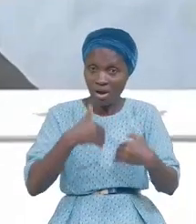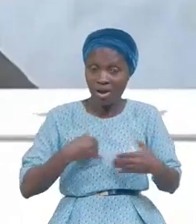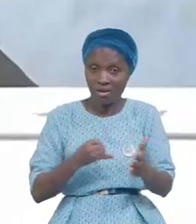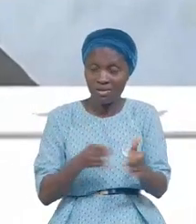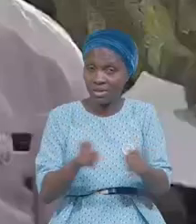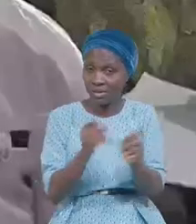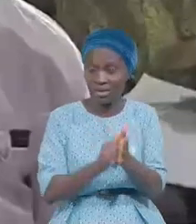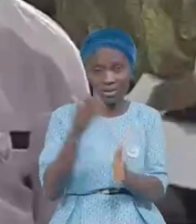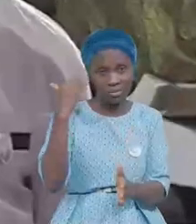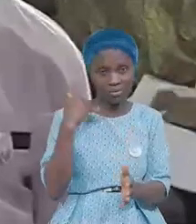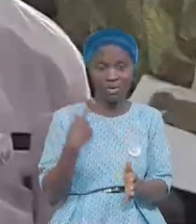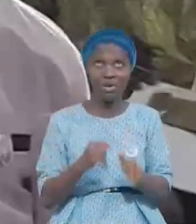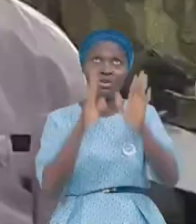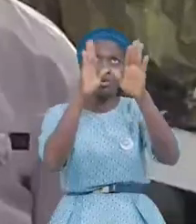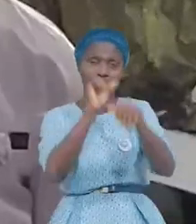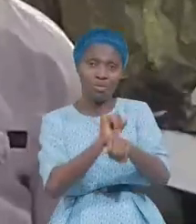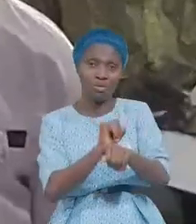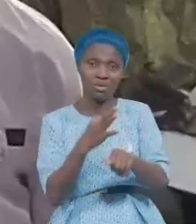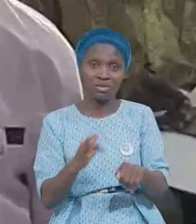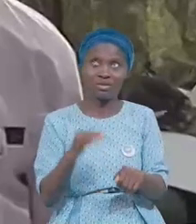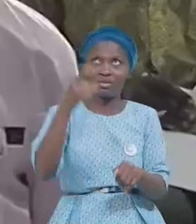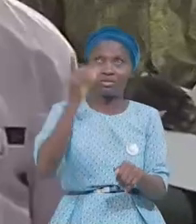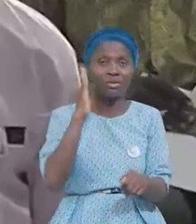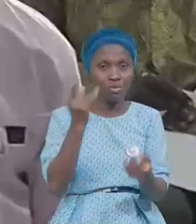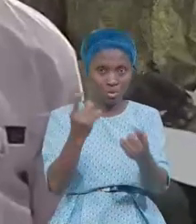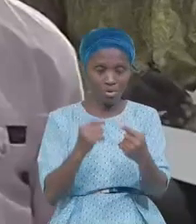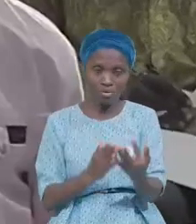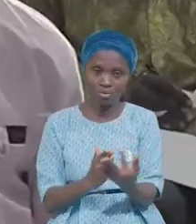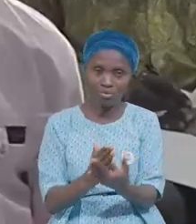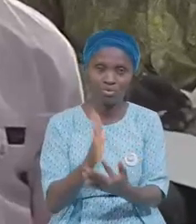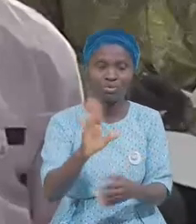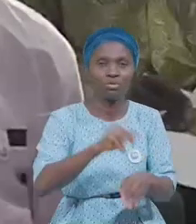viendront dans ton ministère et dans ta vie.